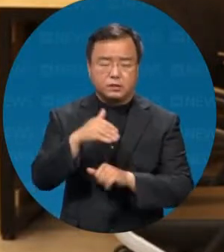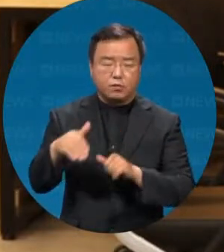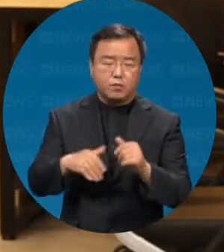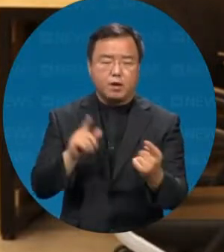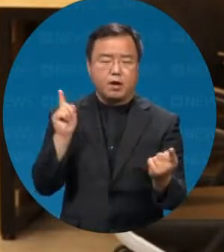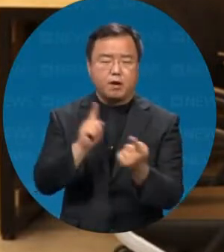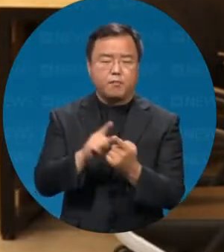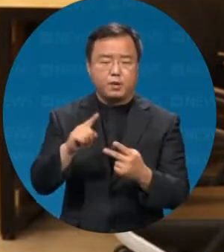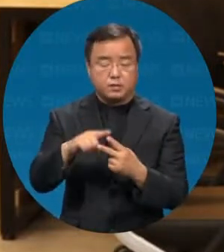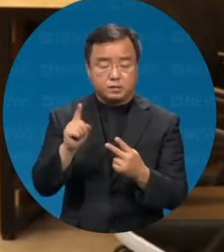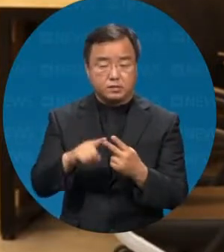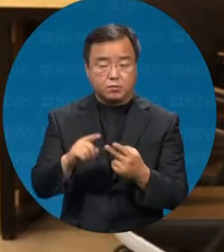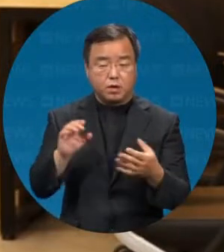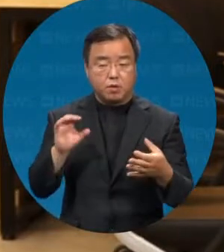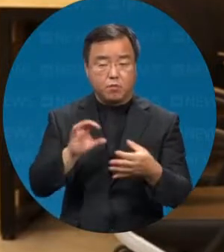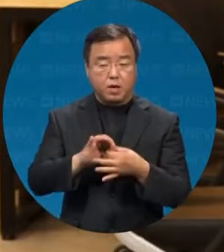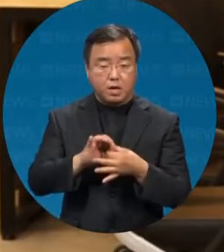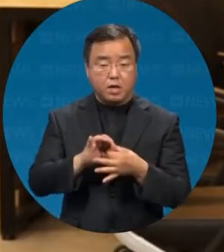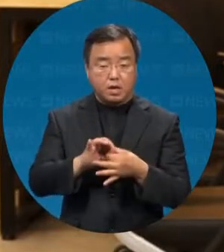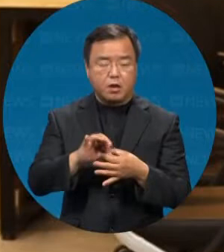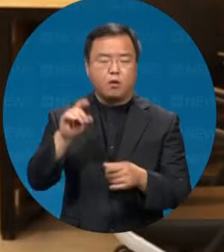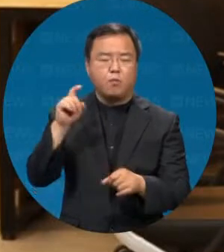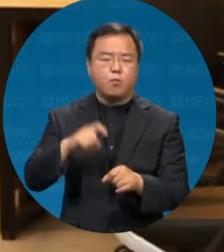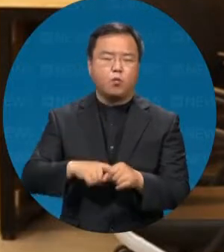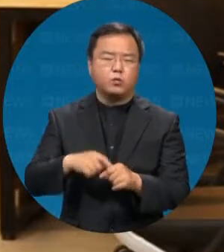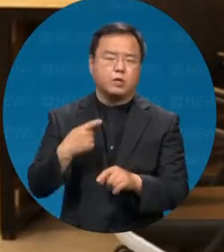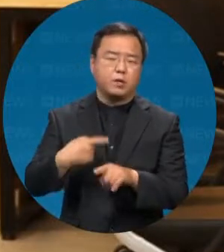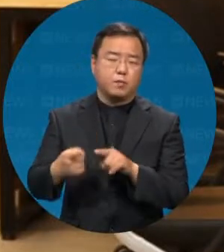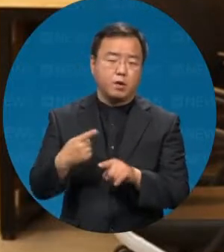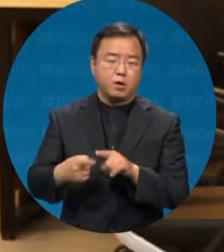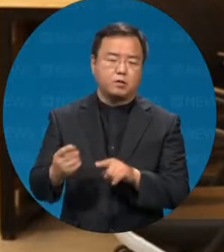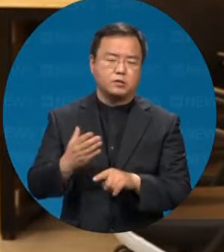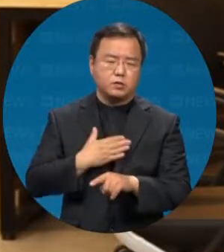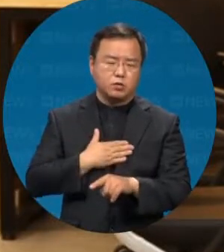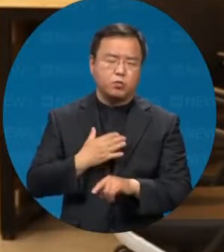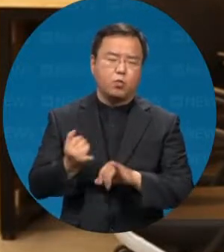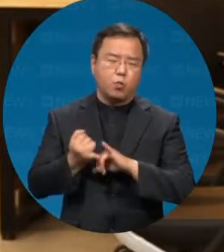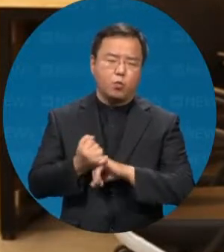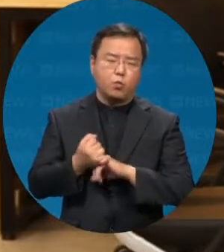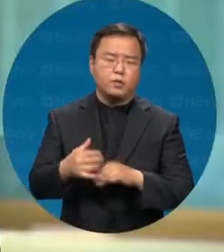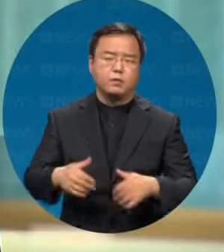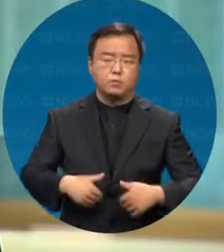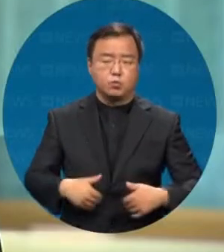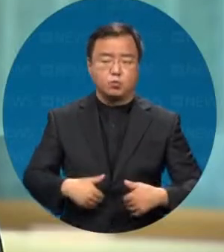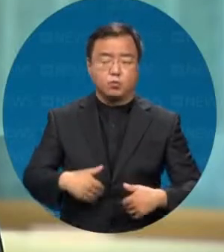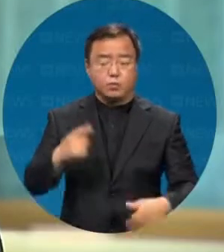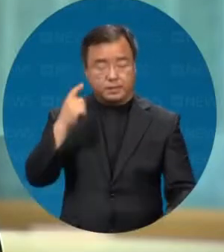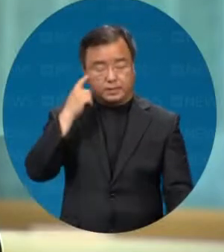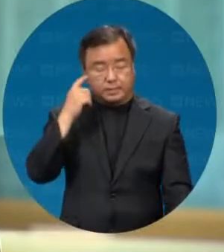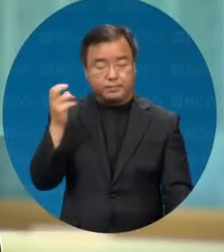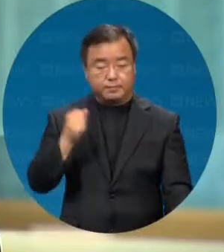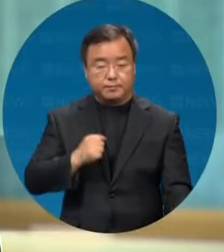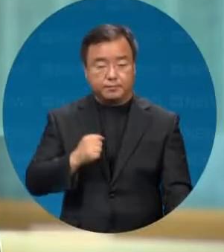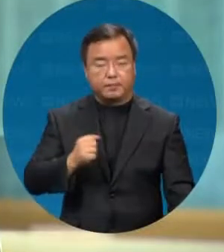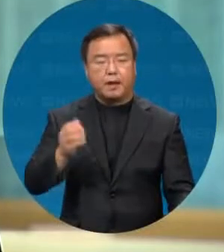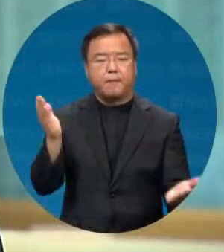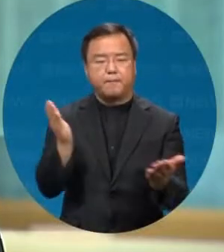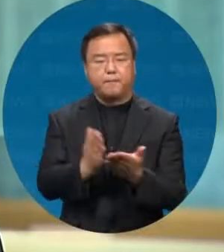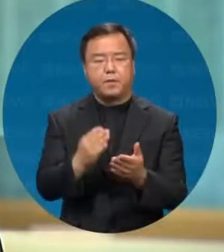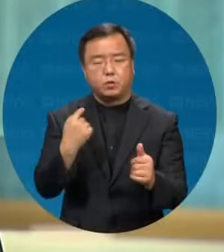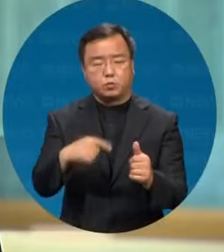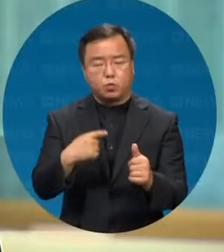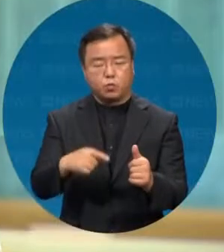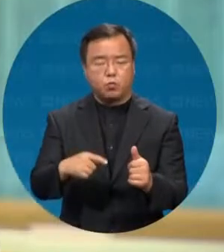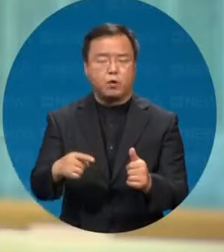처해 있는가와 관련된 이런 목적의 평가는 저는 반드시 시행되어야 된다. 소위 이제 맞춤형 교육을 그래야 할 수